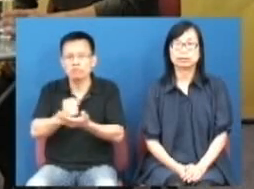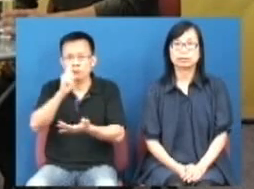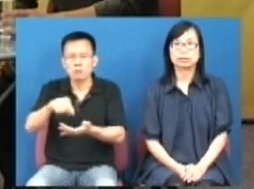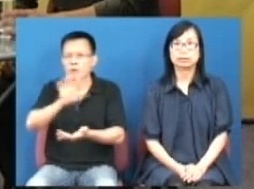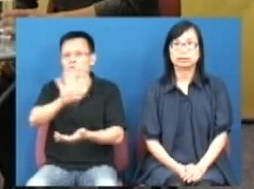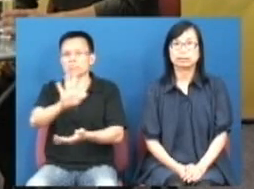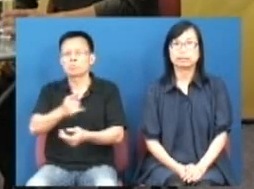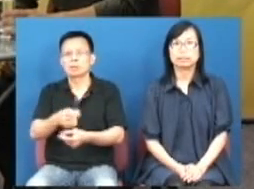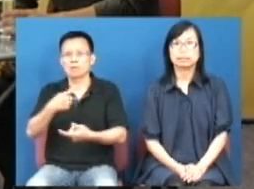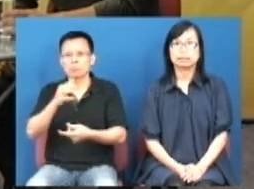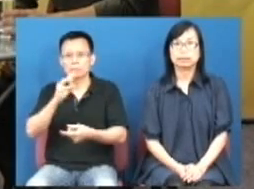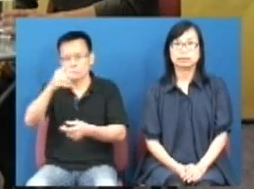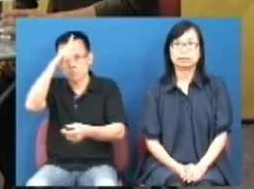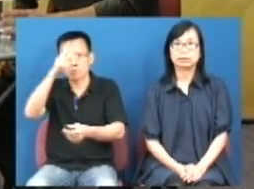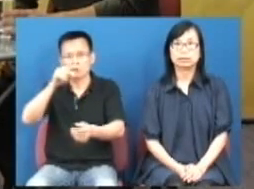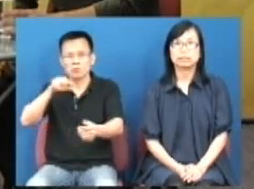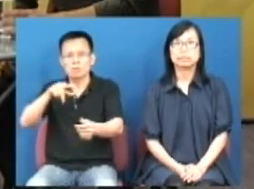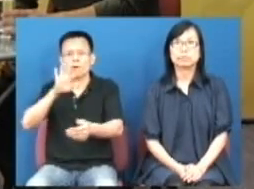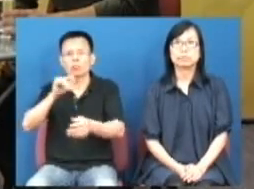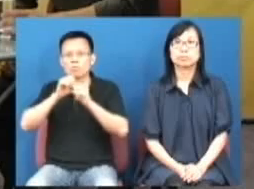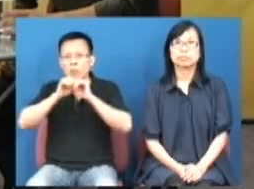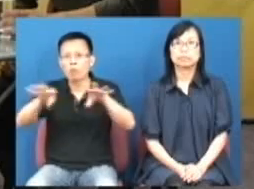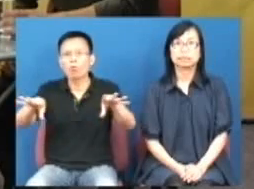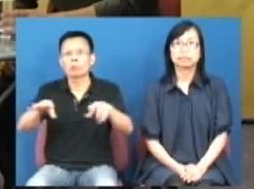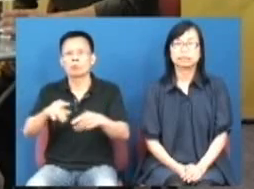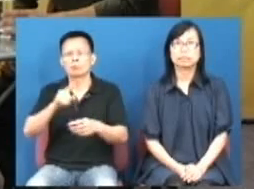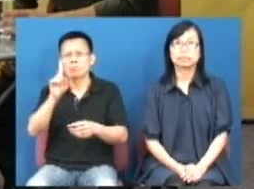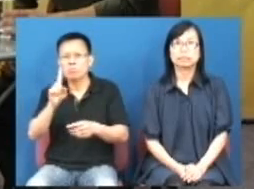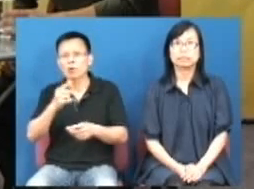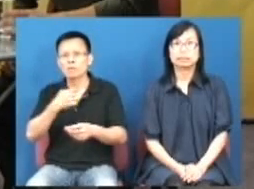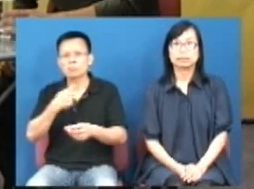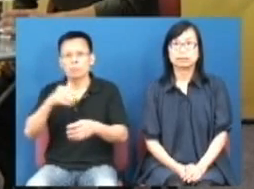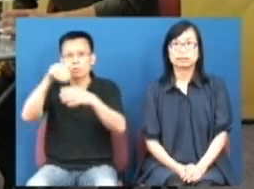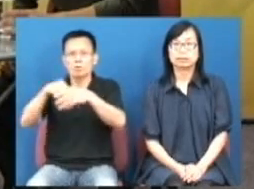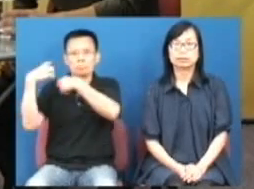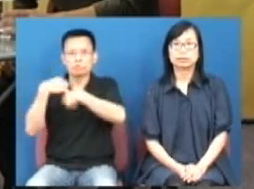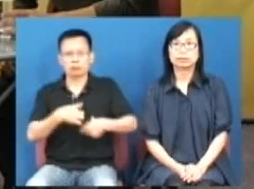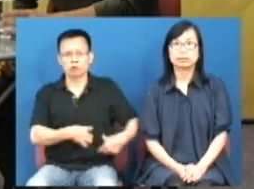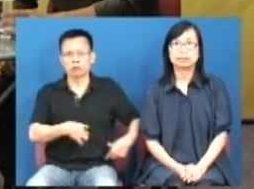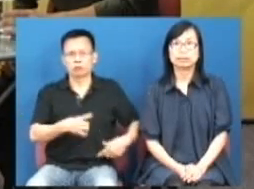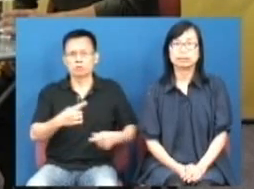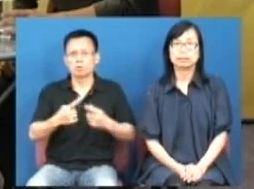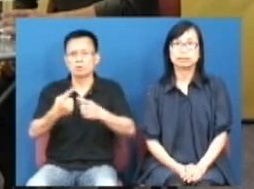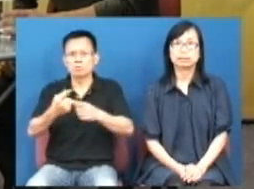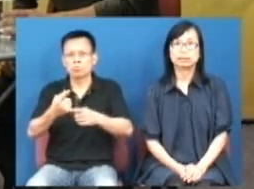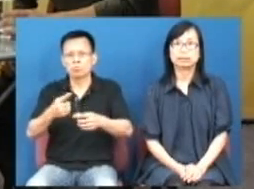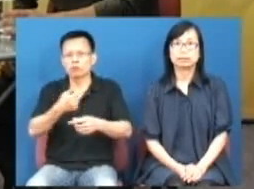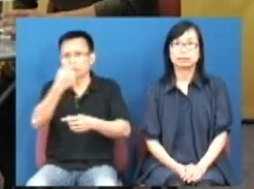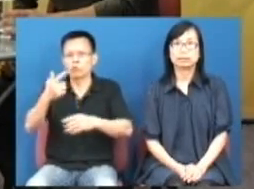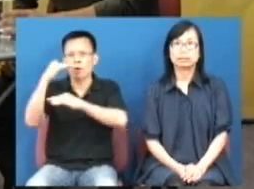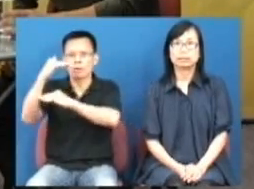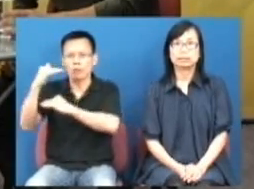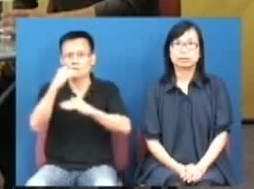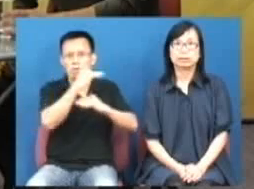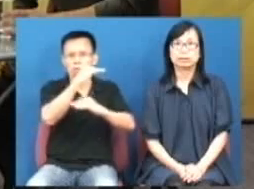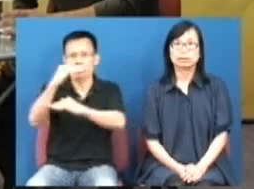政治廣告都可以播嘅，點解你又嚟對一啲咁樣嘅係參選人咧係有咁多嘅阻滯咧？幾極又話你